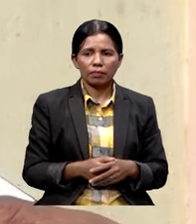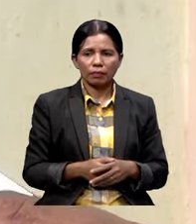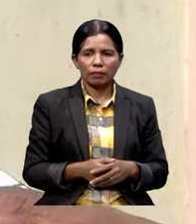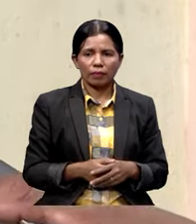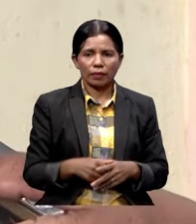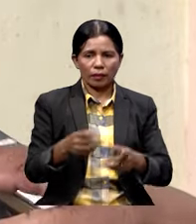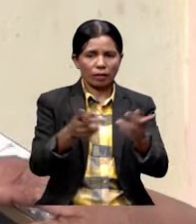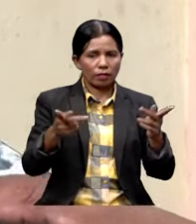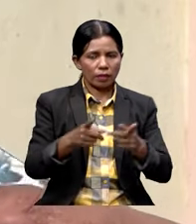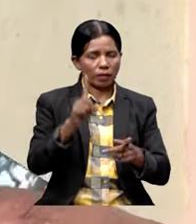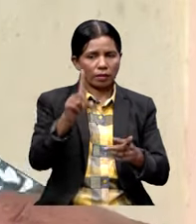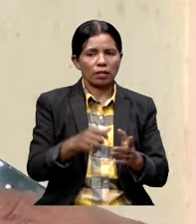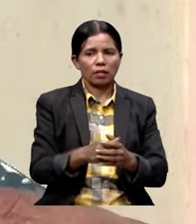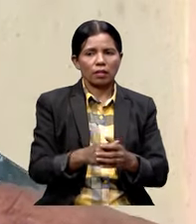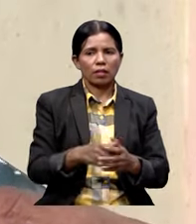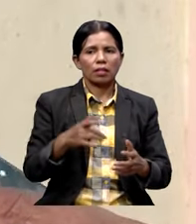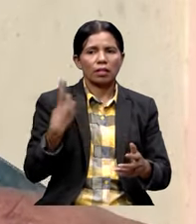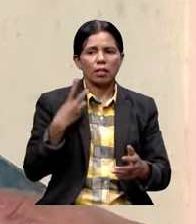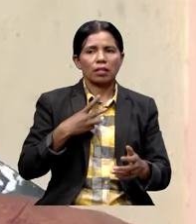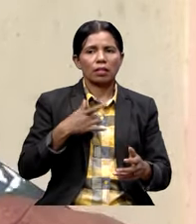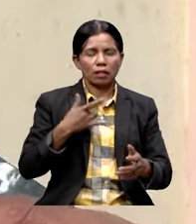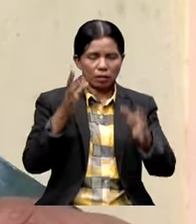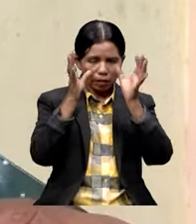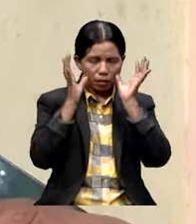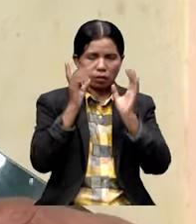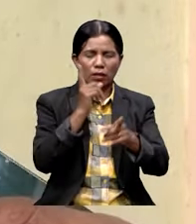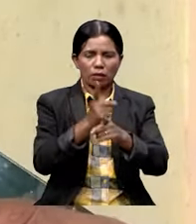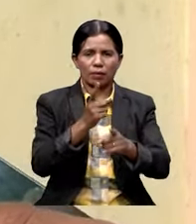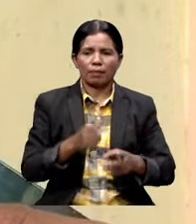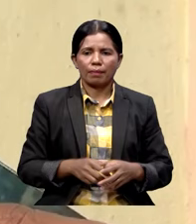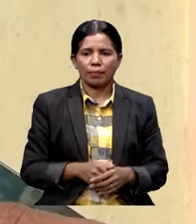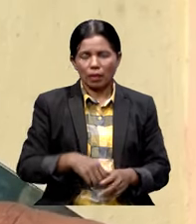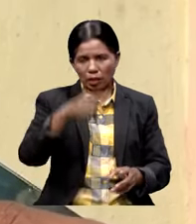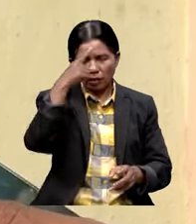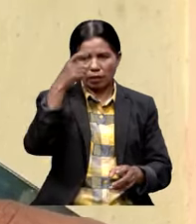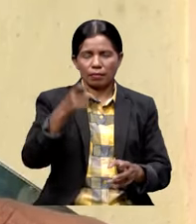condição ira neve sentita, tendo triste e tertebes, tamba